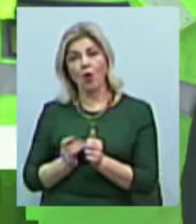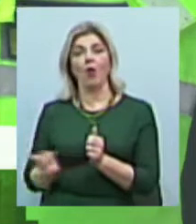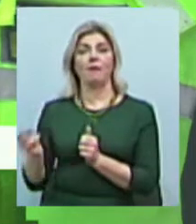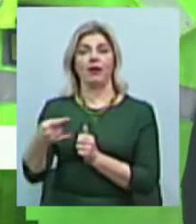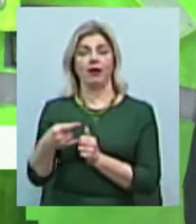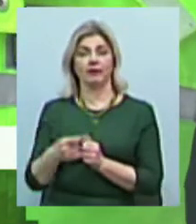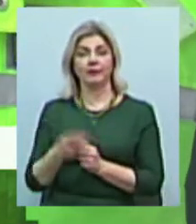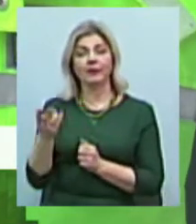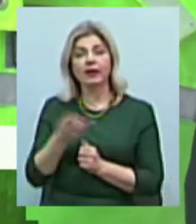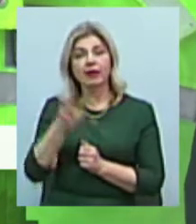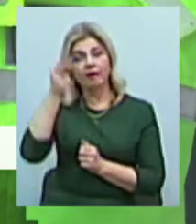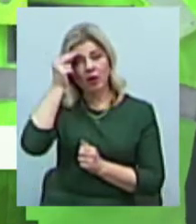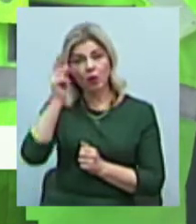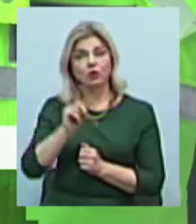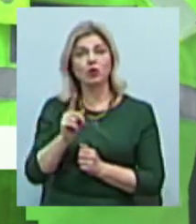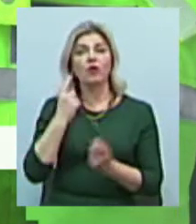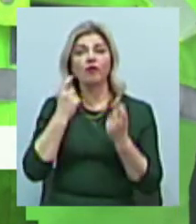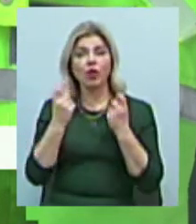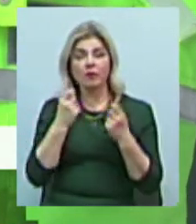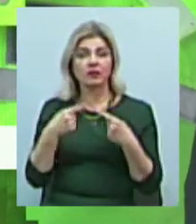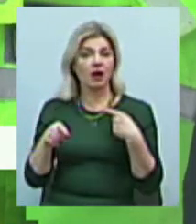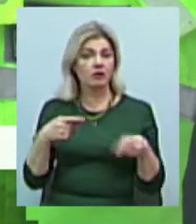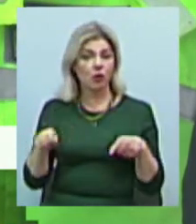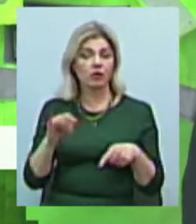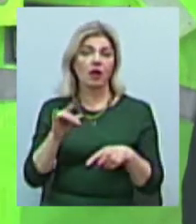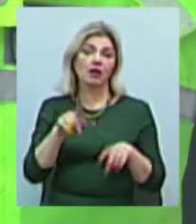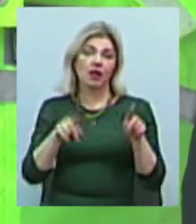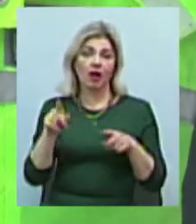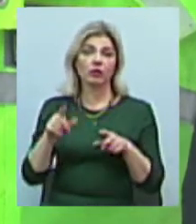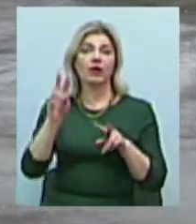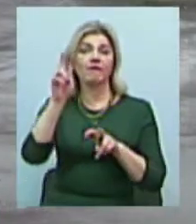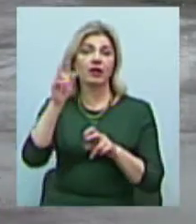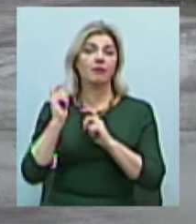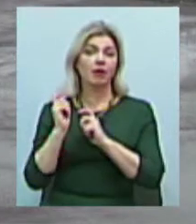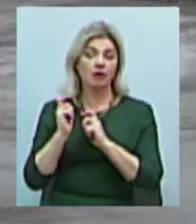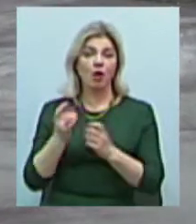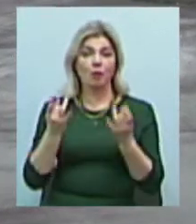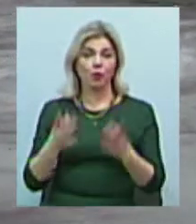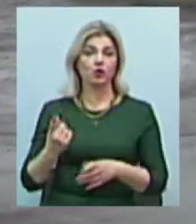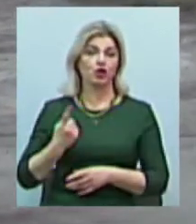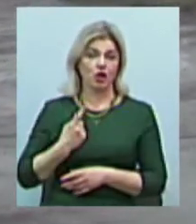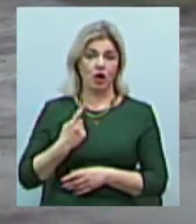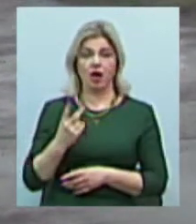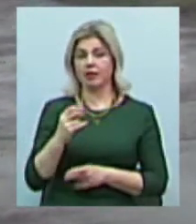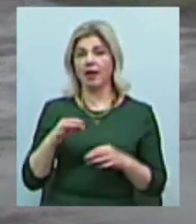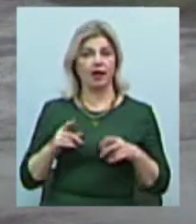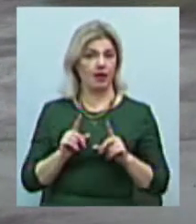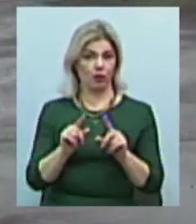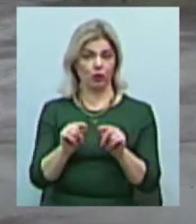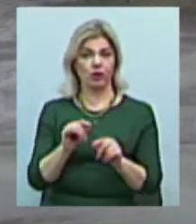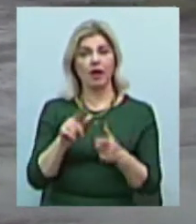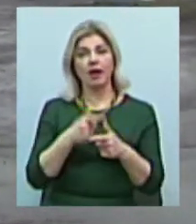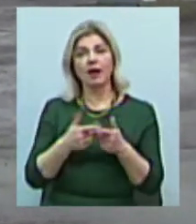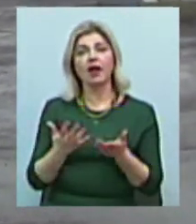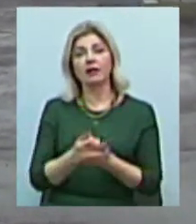Потрібно враховувати, що інформація розходиться і деякі перевізники просто чекають і не їдуть на нас. Або знаходять